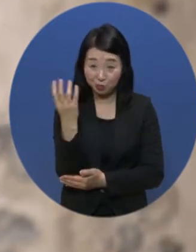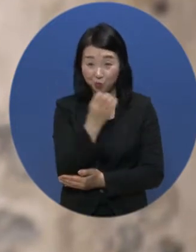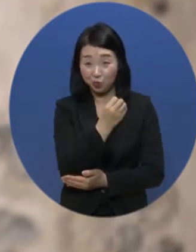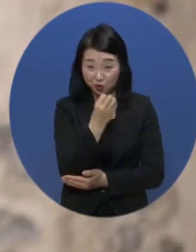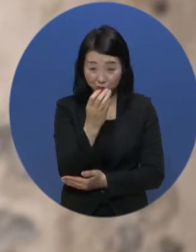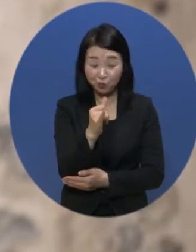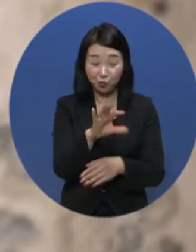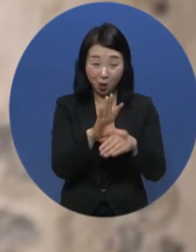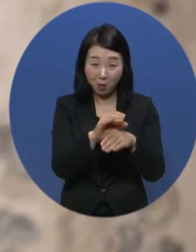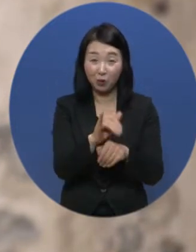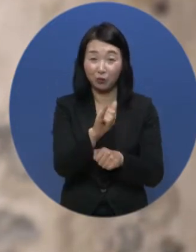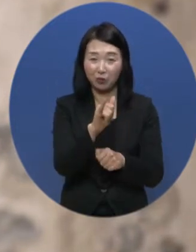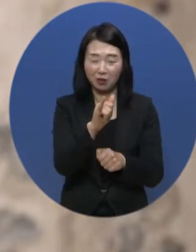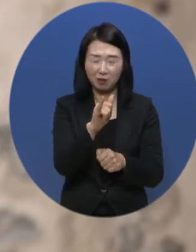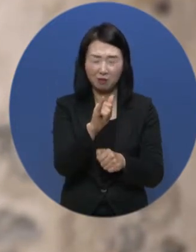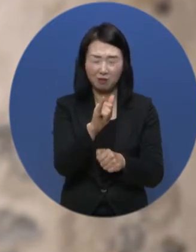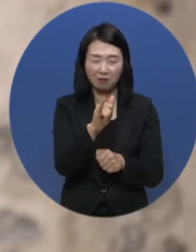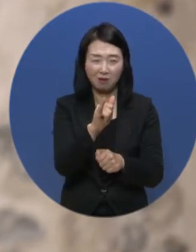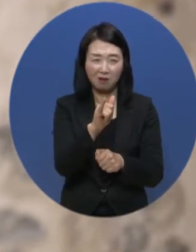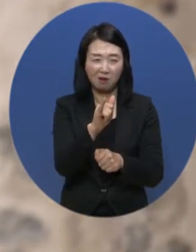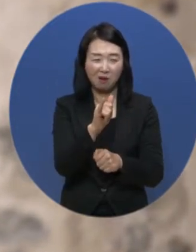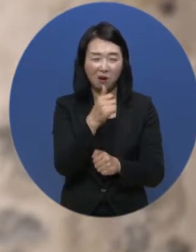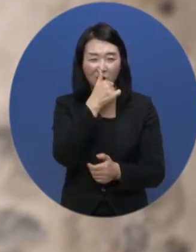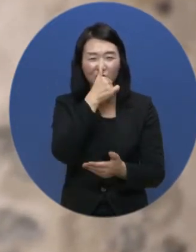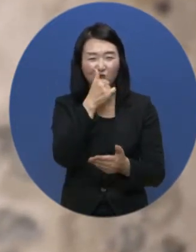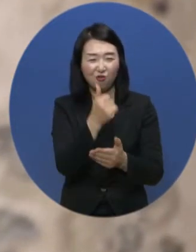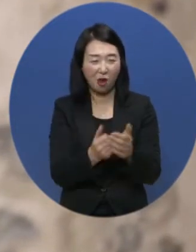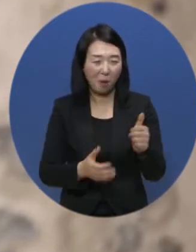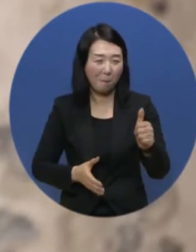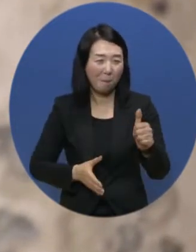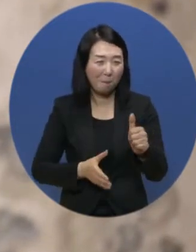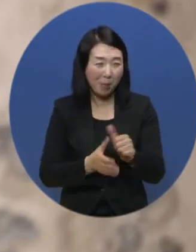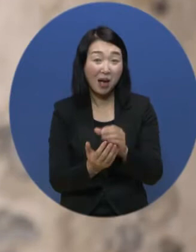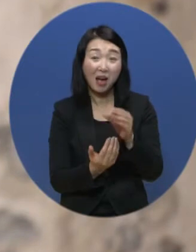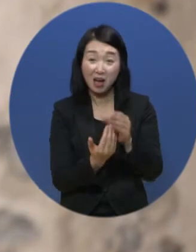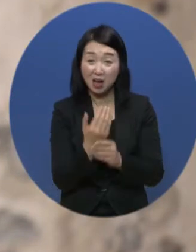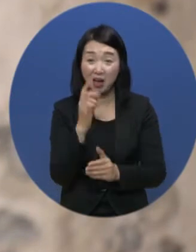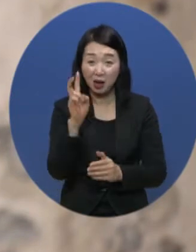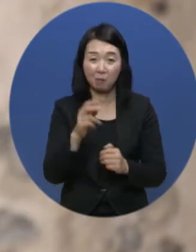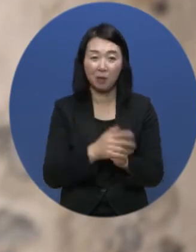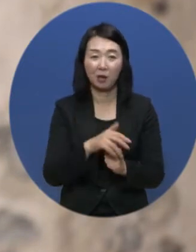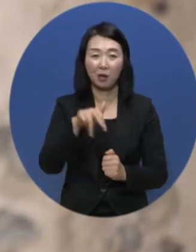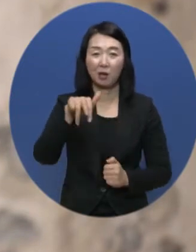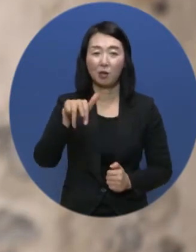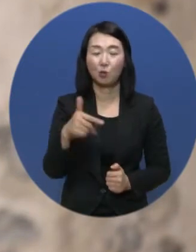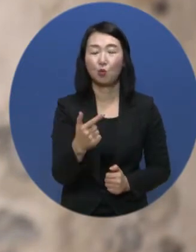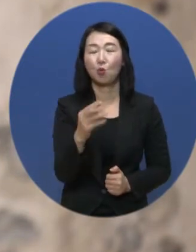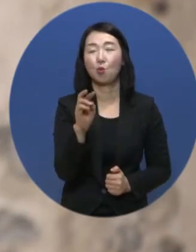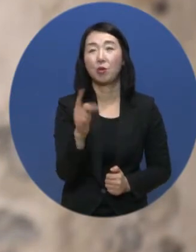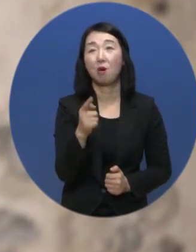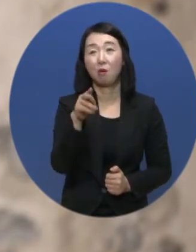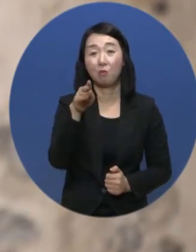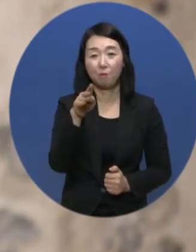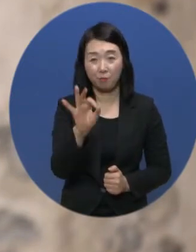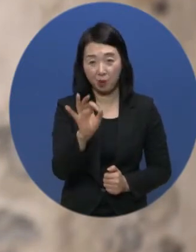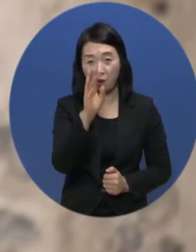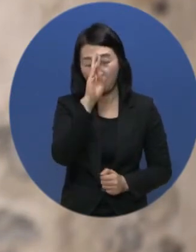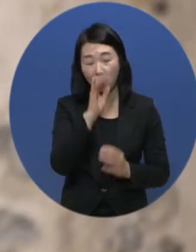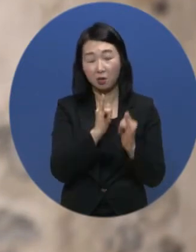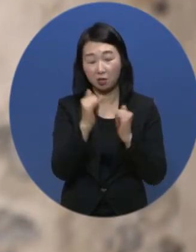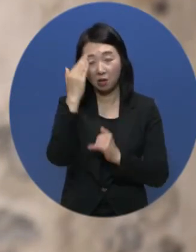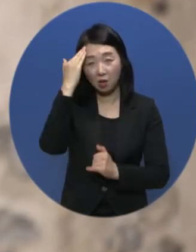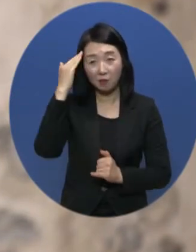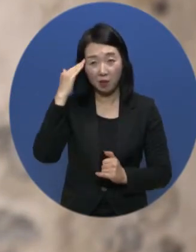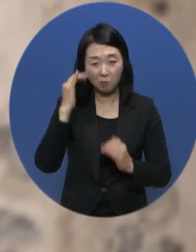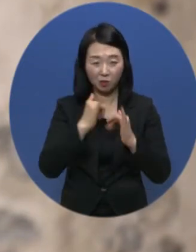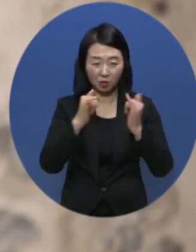사건들이 떠오를 것입니다. 조현병 환자는 대한민국 인구의 1%, 50만 명에 달한다고